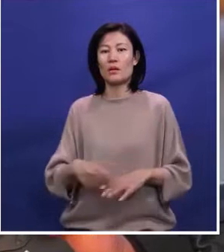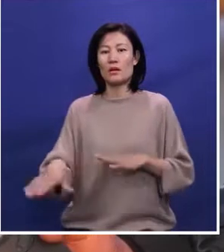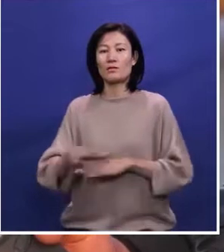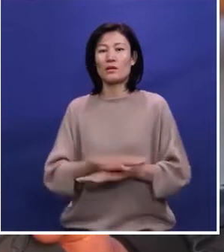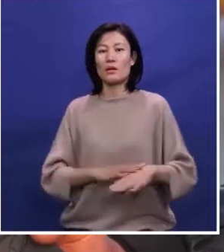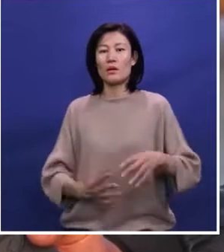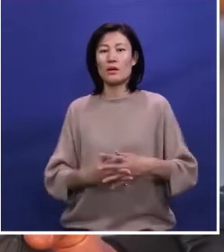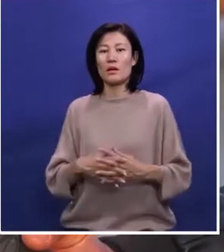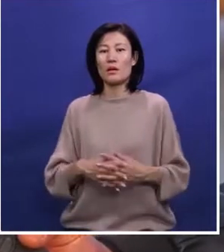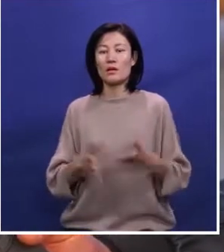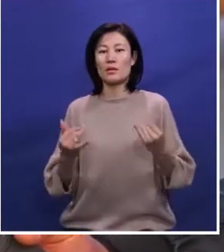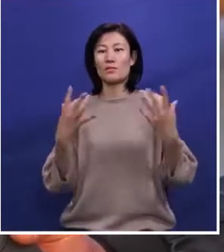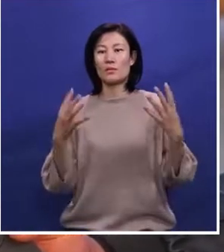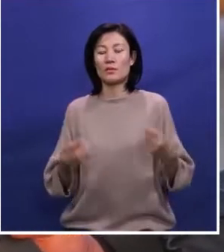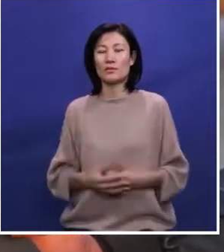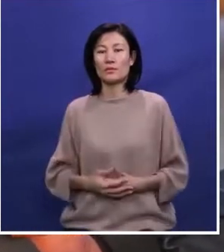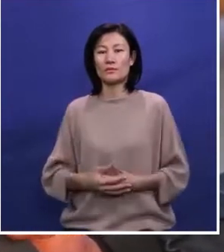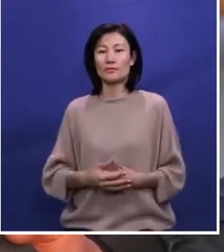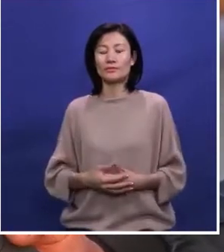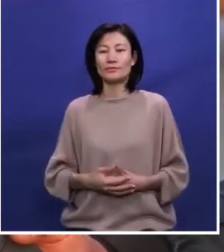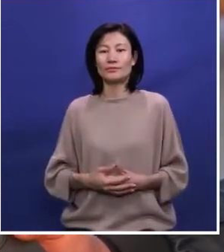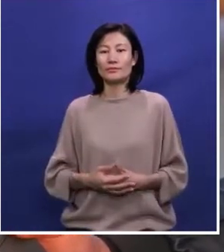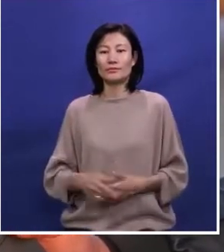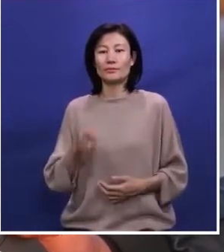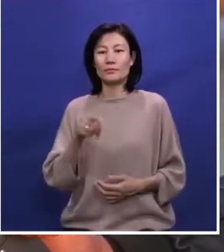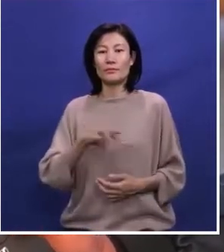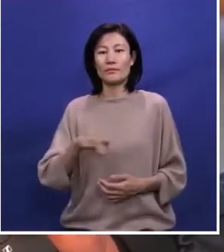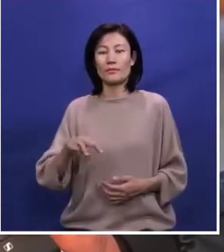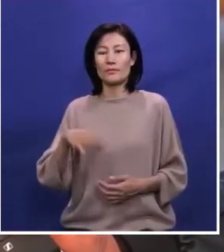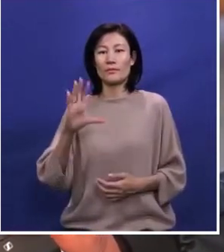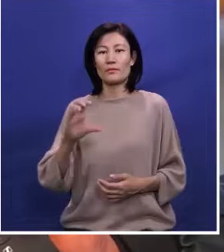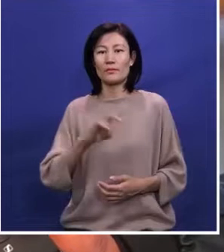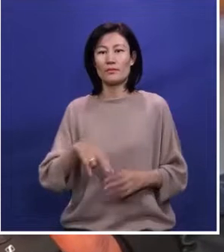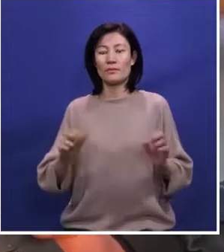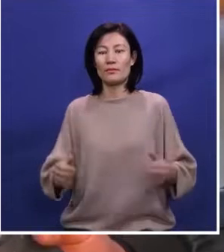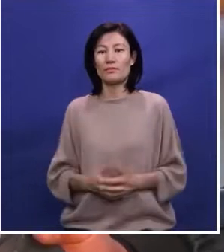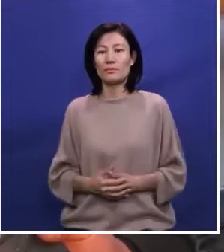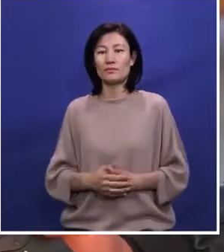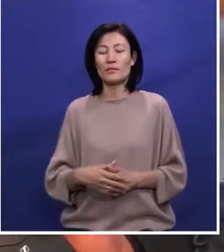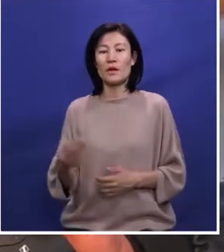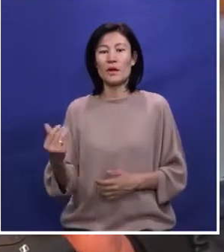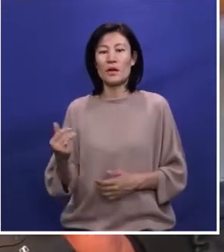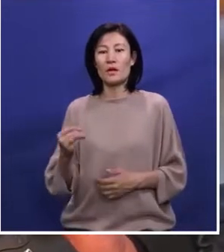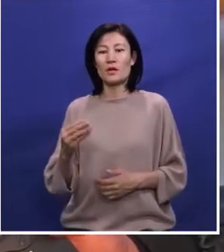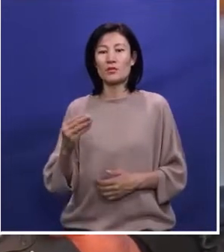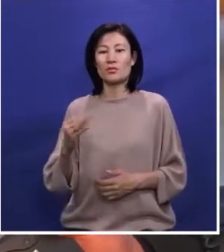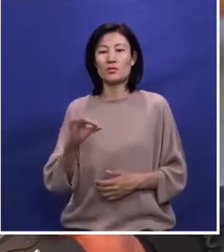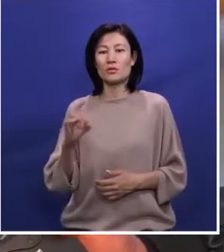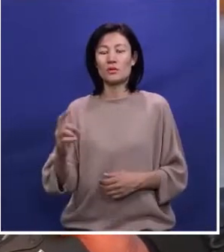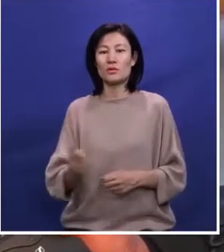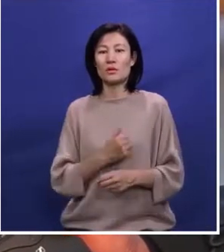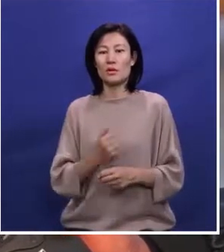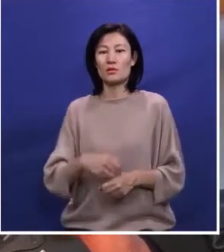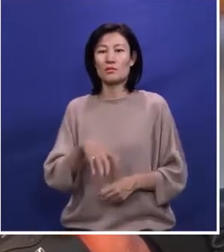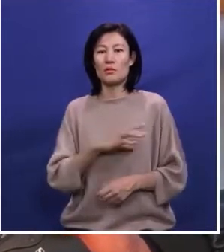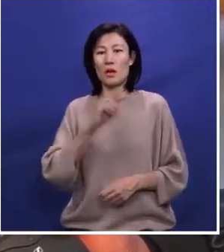алғанда ауданымызда бүгінгі таңда 1 миллиард 500 миллион теңгеден аса қаржыға жолдар жасалды. Оның